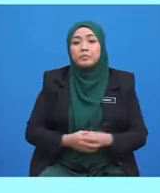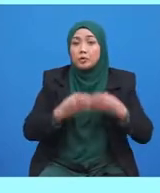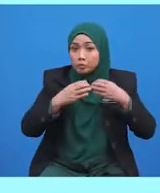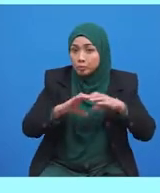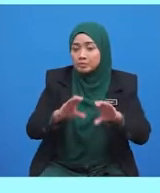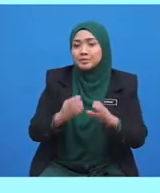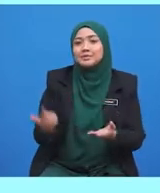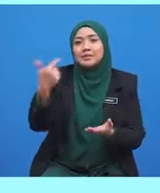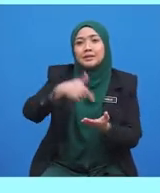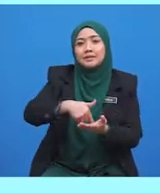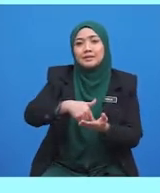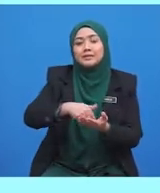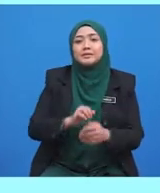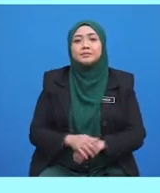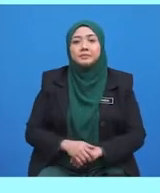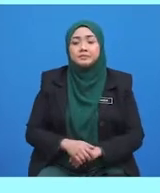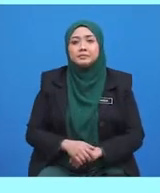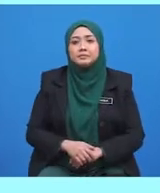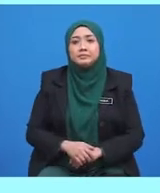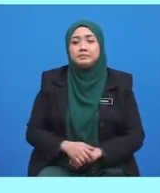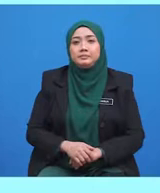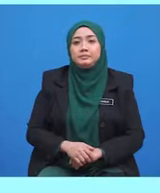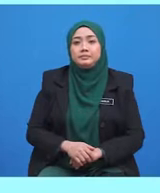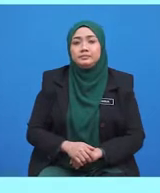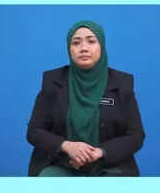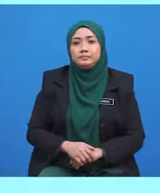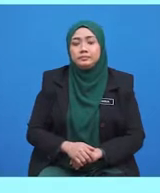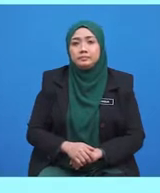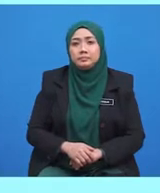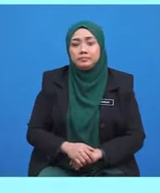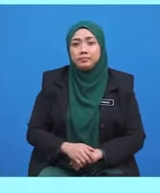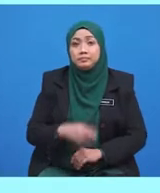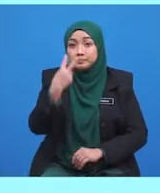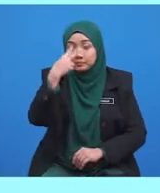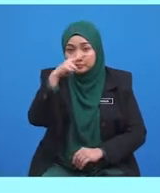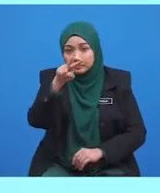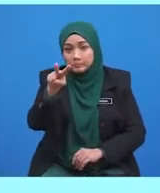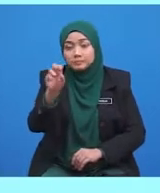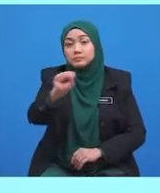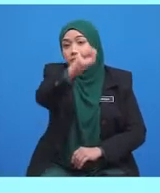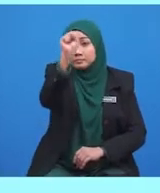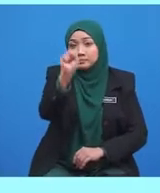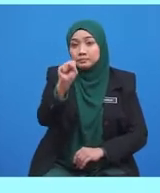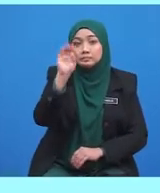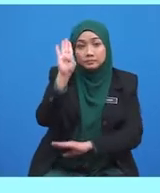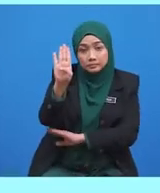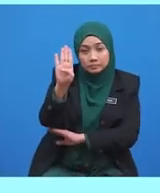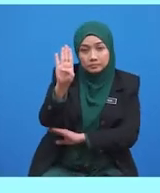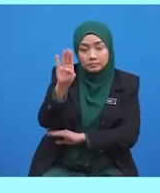Janganlah bersedih. Mari kita cuba lagi. Boleh? Sila perhatikan soalan B